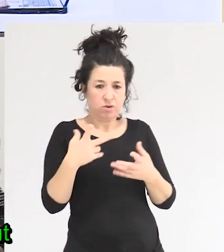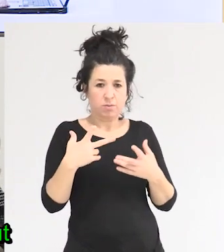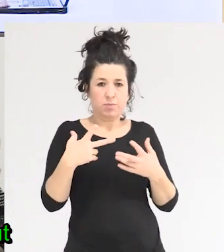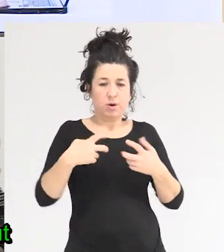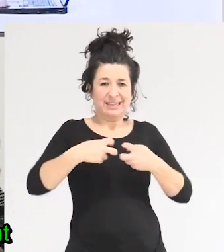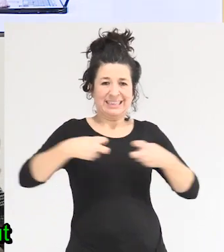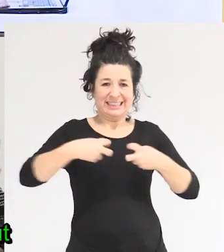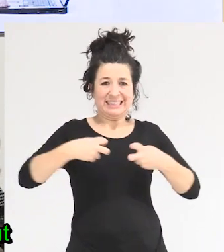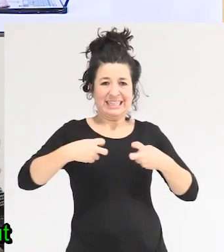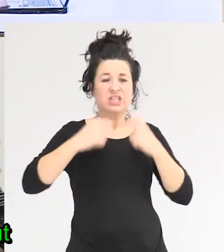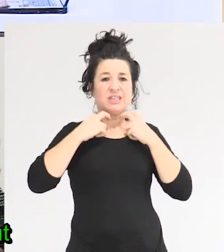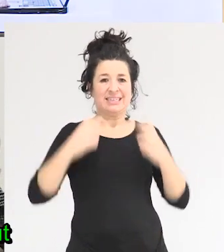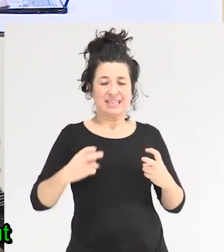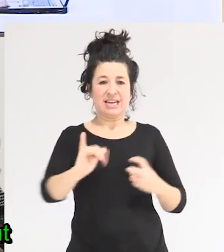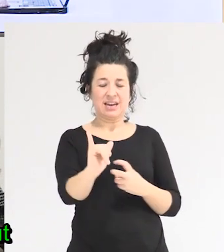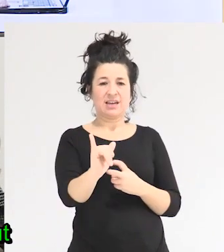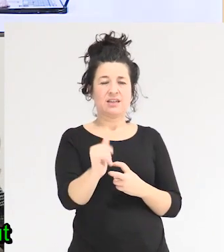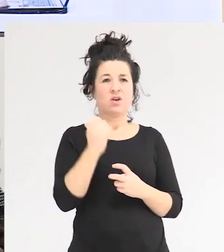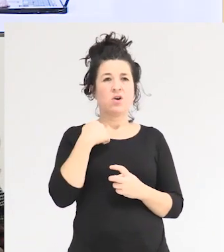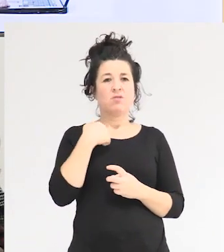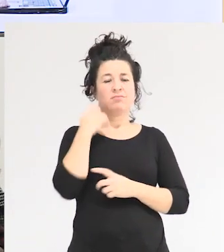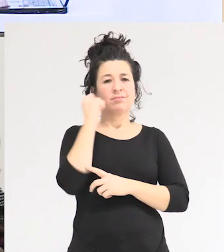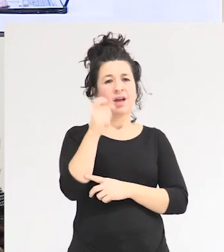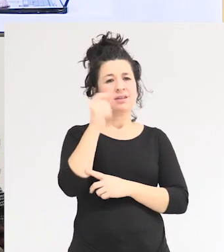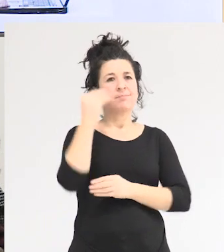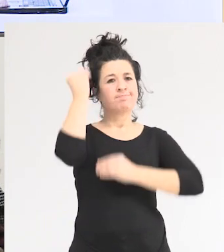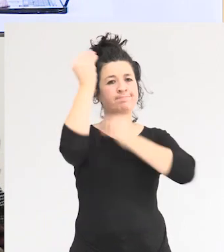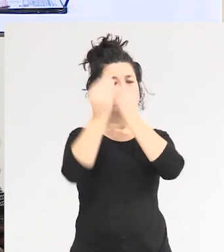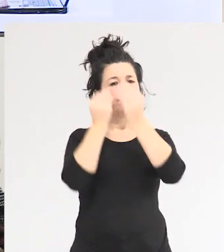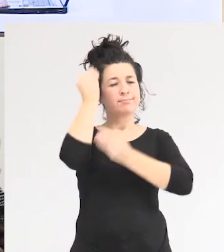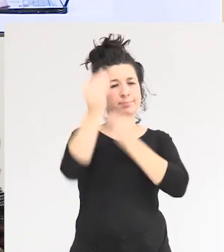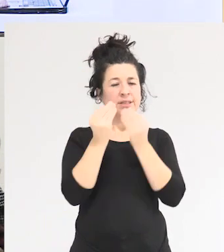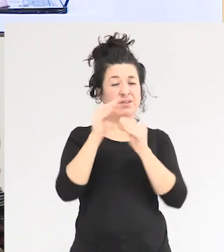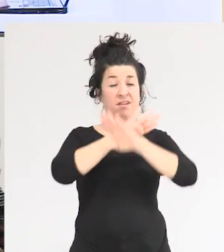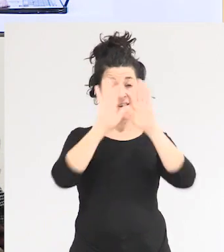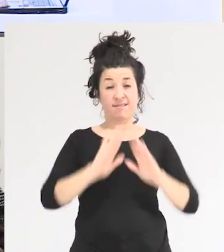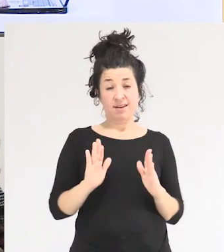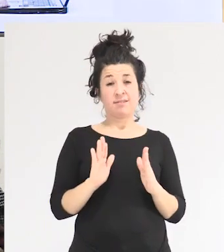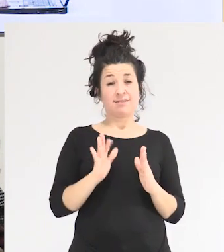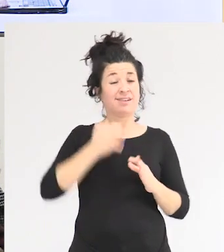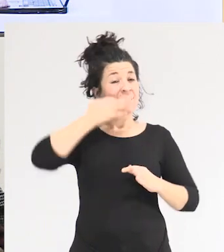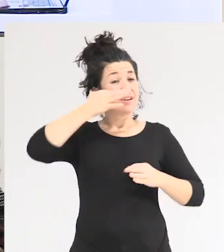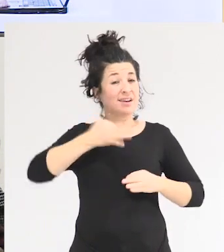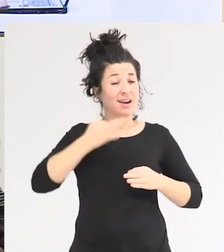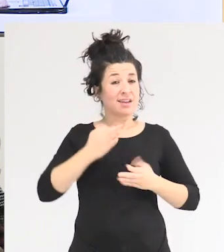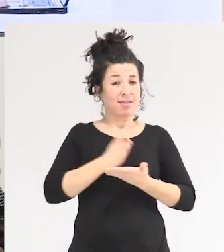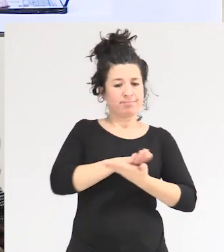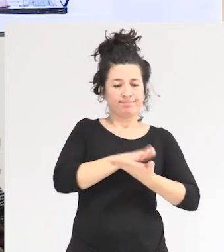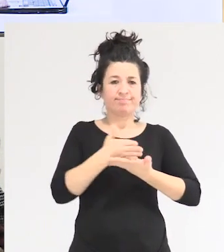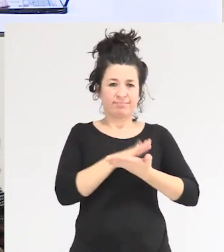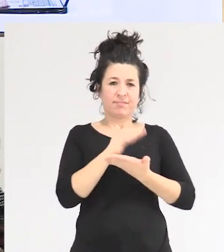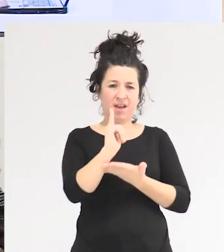Baina, bueno, nik askotan pentsatzen dut funtsean edo erdigunean badagoela zerbait